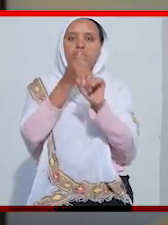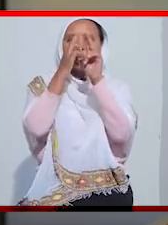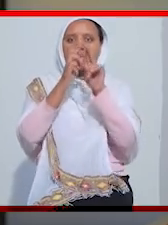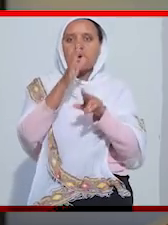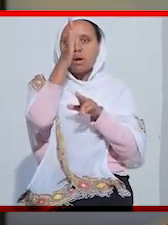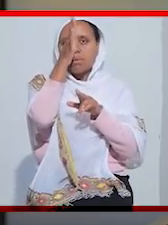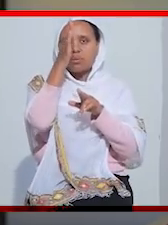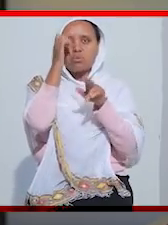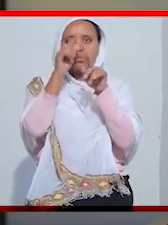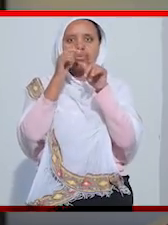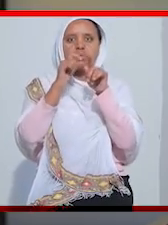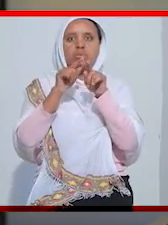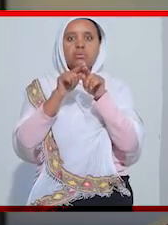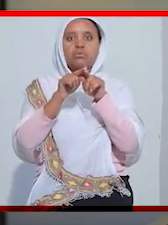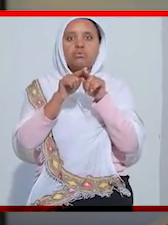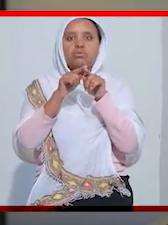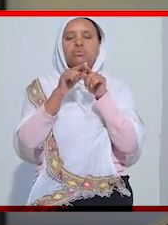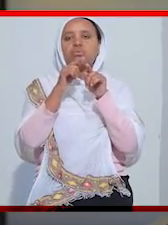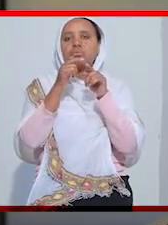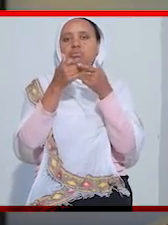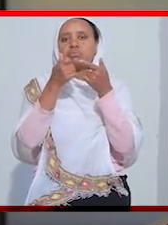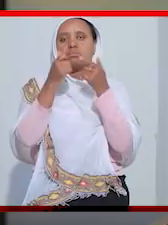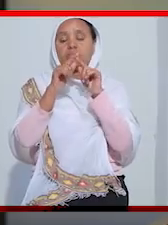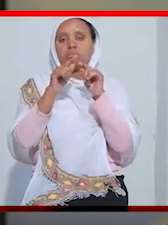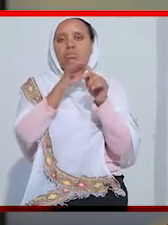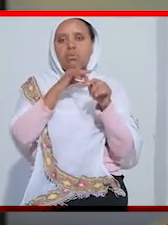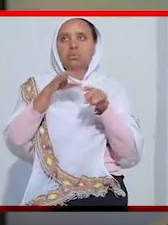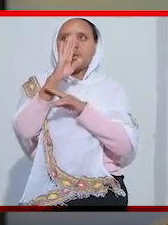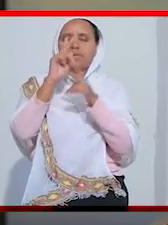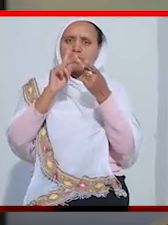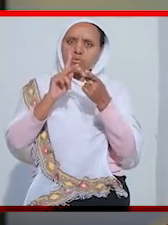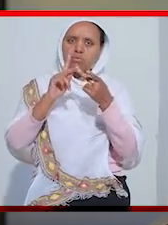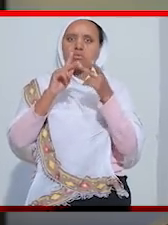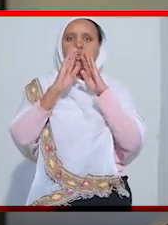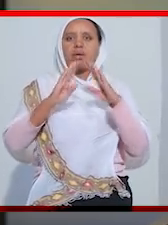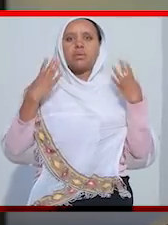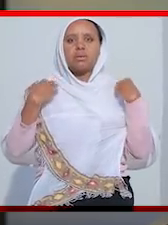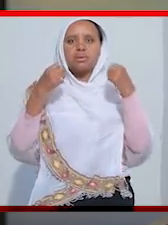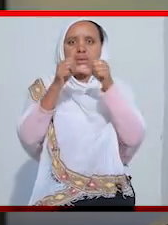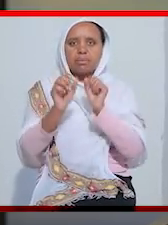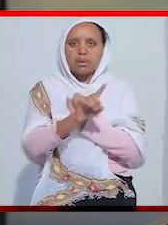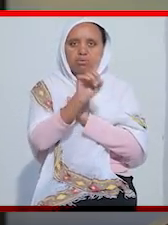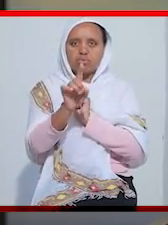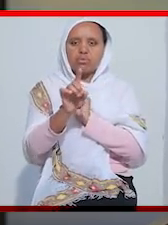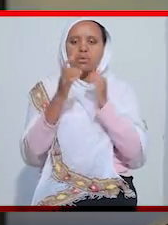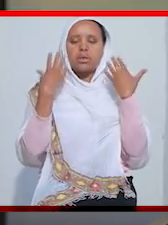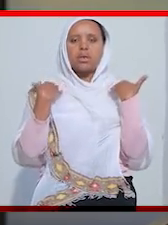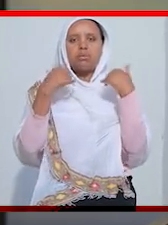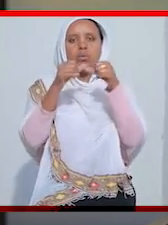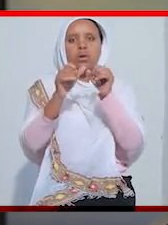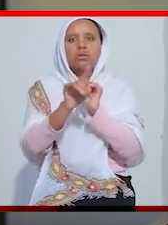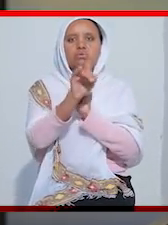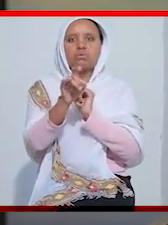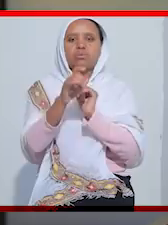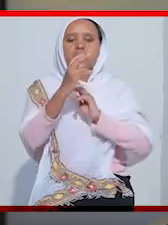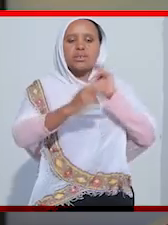የምትከተሉ ክቡራን አባቶች፣ ወንድሞች፣ እናቶች፣ እህቶች በልዑል እግዚአብሔር ፍጹም ሰላም እንደምንሰነበታችሁ፣